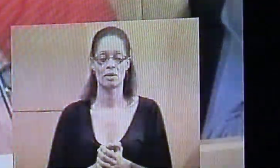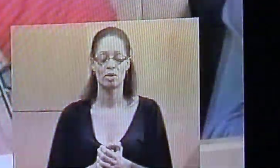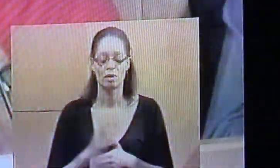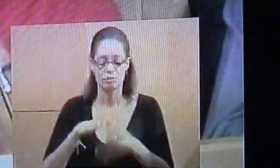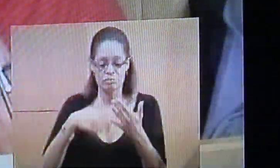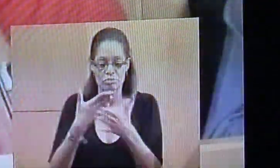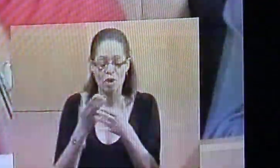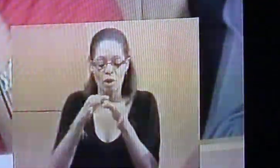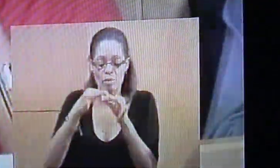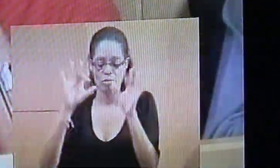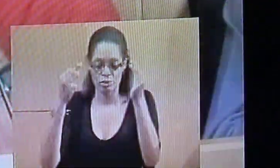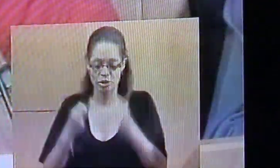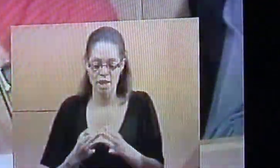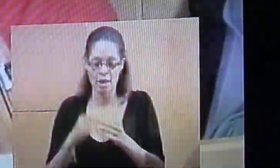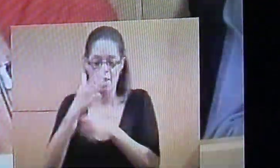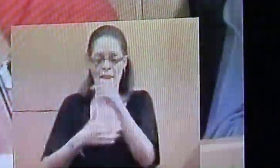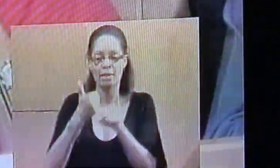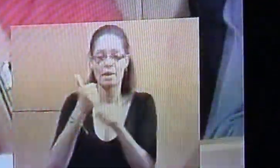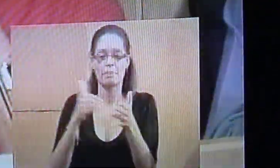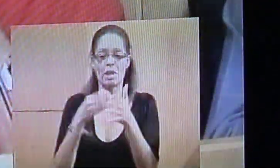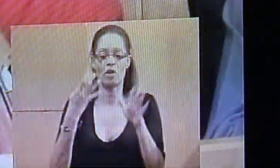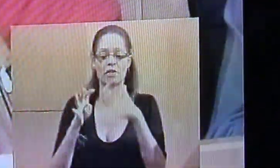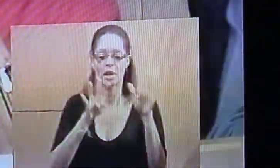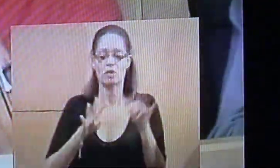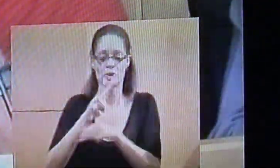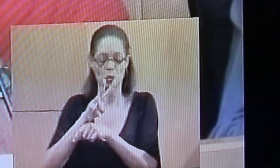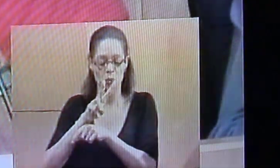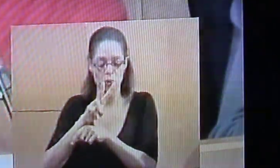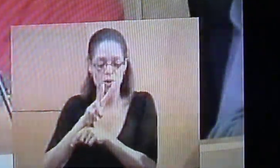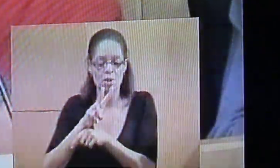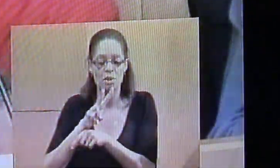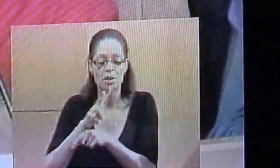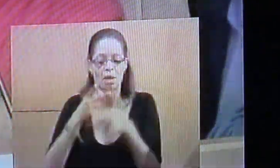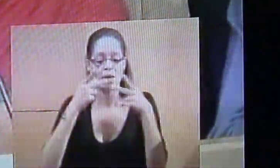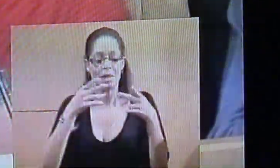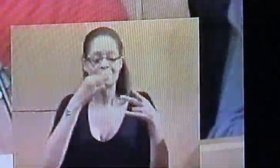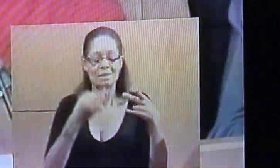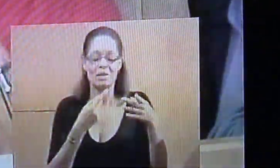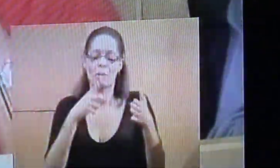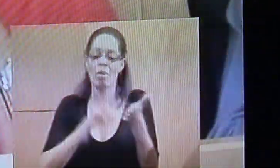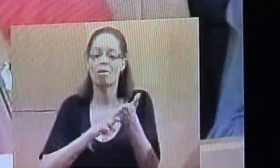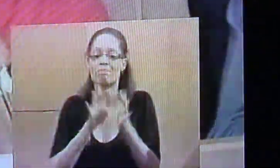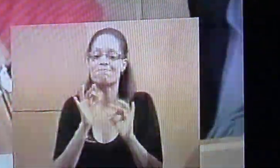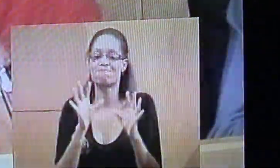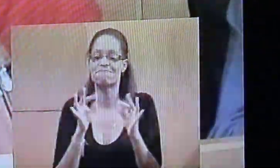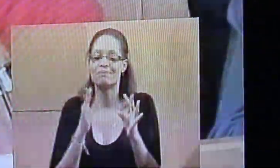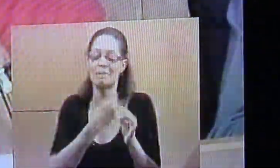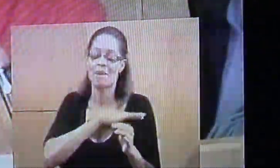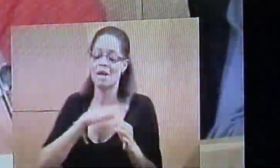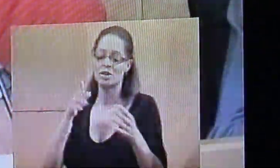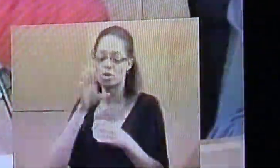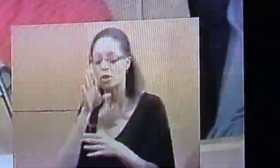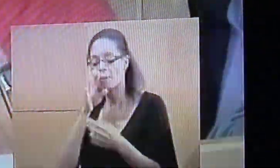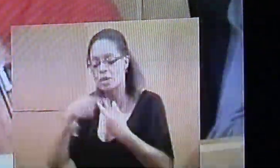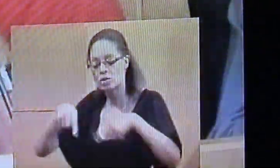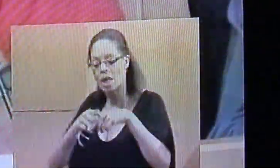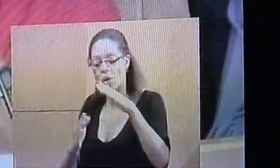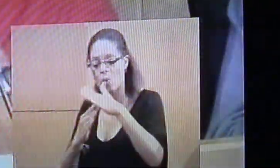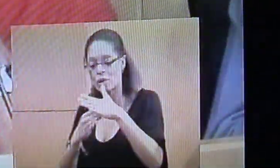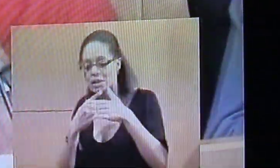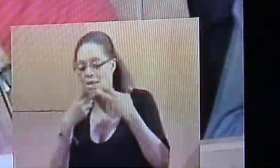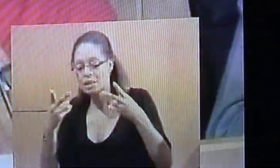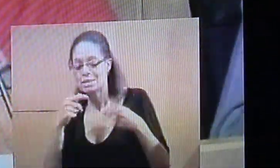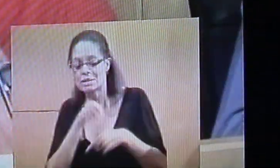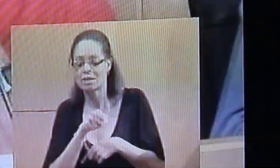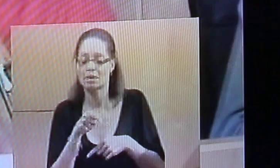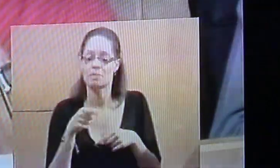le budget de 1992 a été déclaré insincère par la Chambre régionale des comptes.